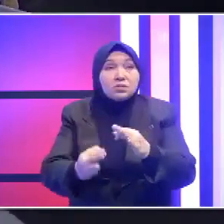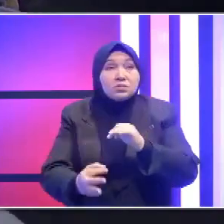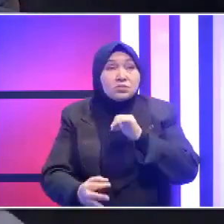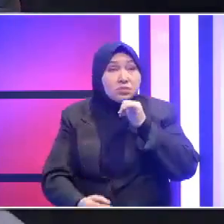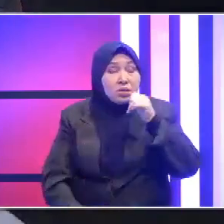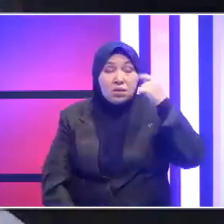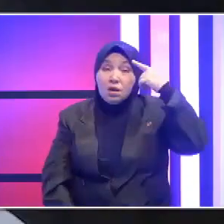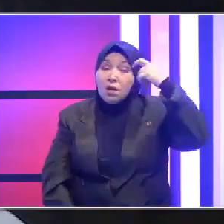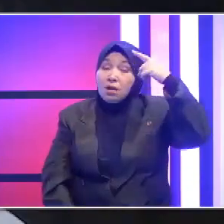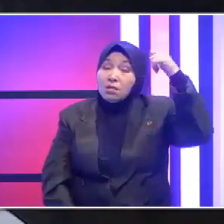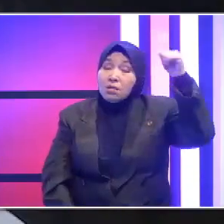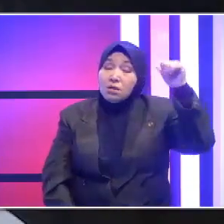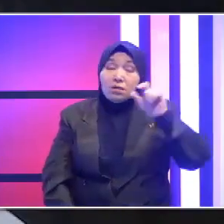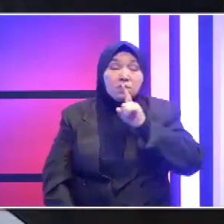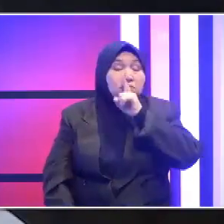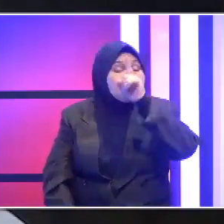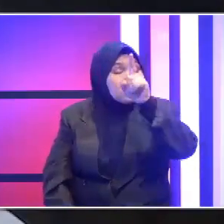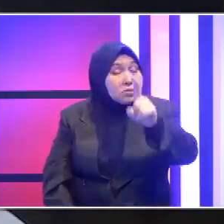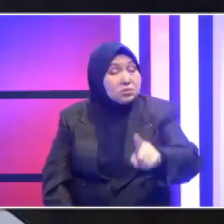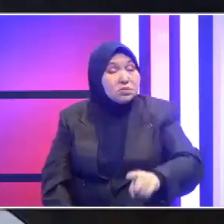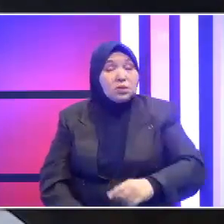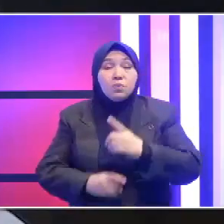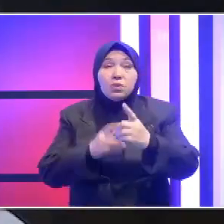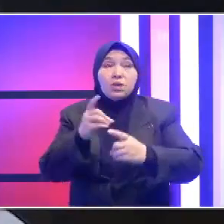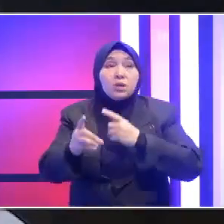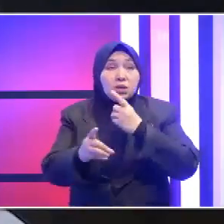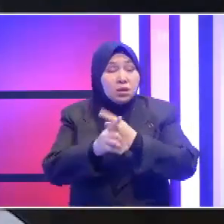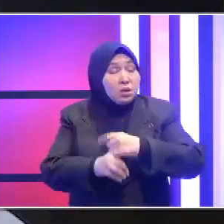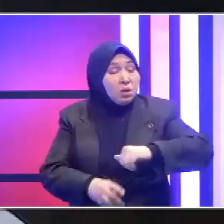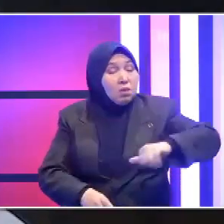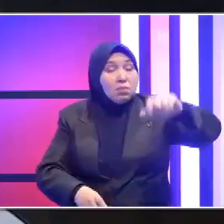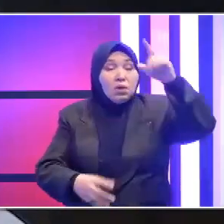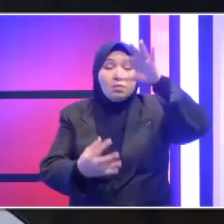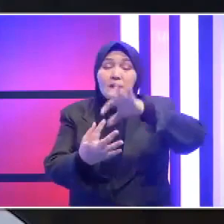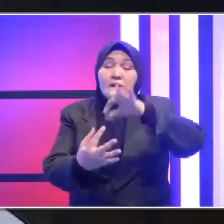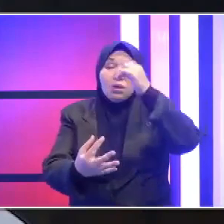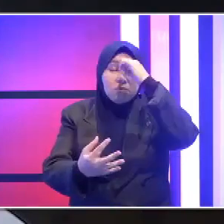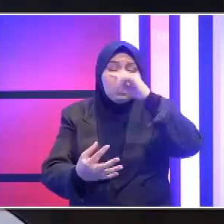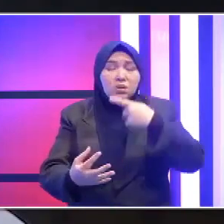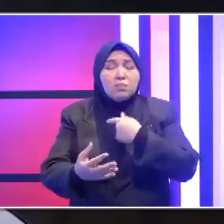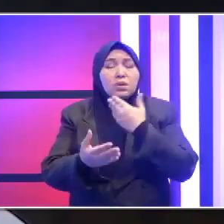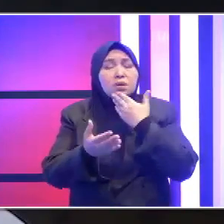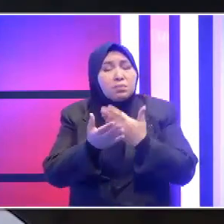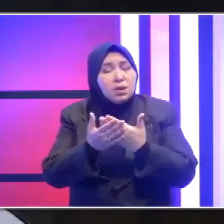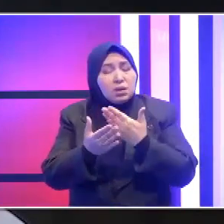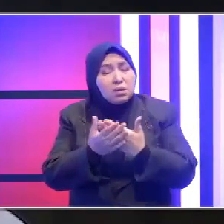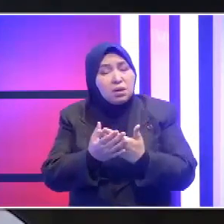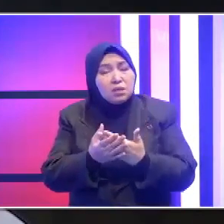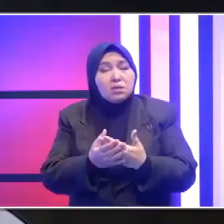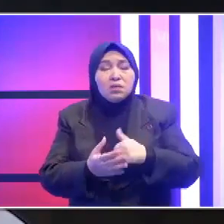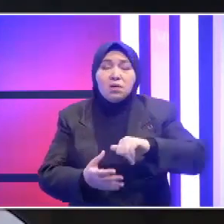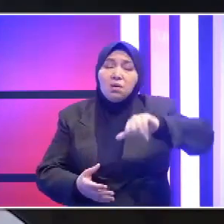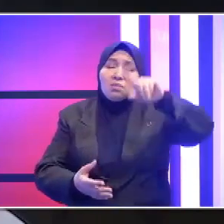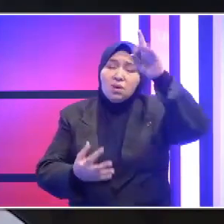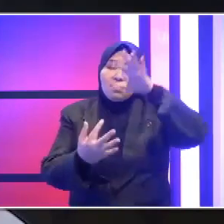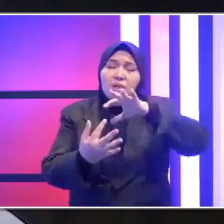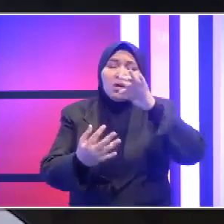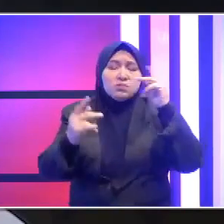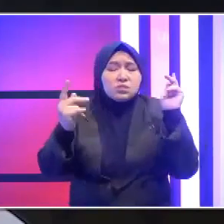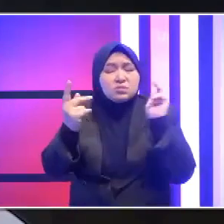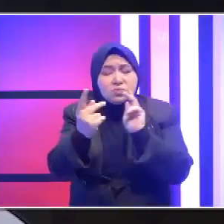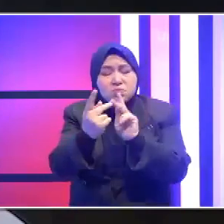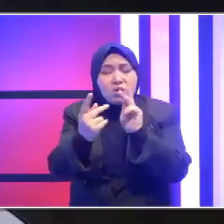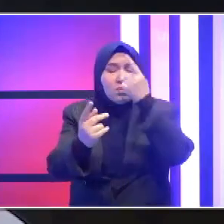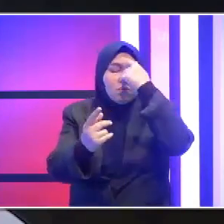lalai tentang hakikat dunia ini Allah ya Allah ya Tuhan kami Pilihlah untuk kami kebaikannya Allah Allah Pilihlah yang sesuai